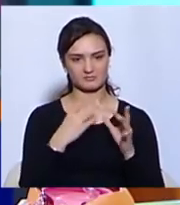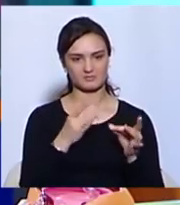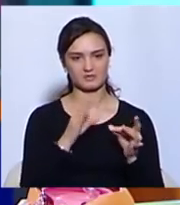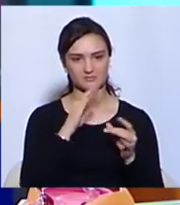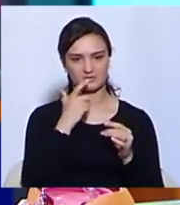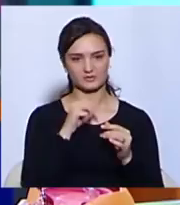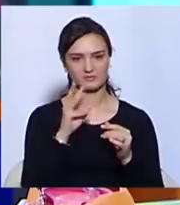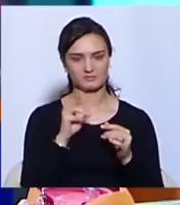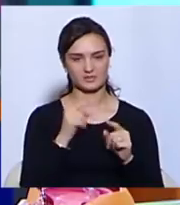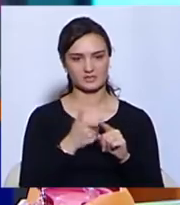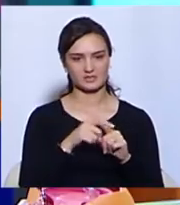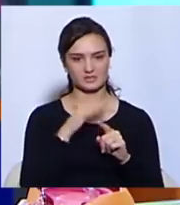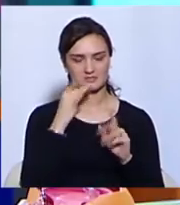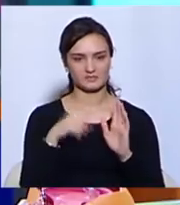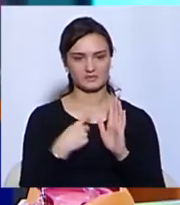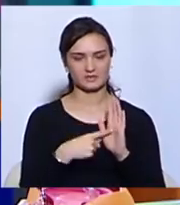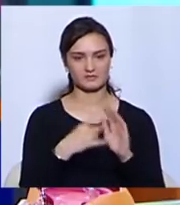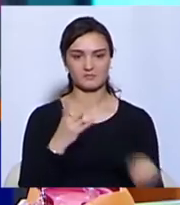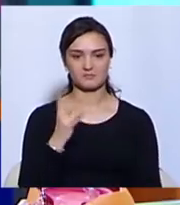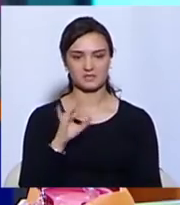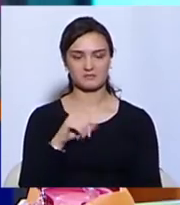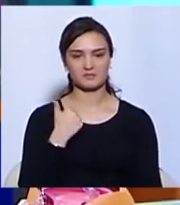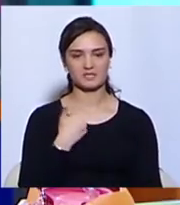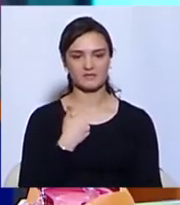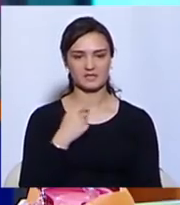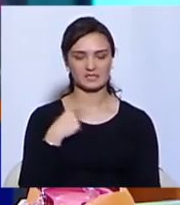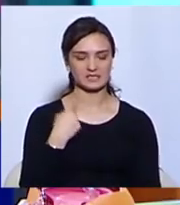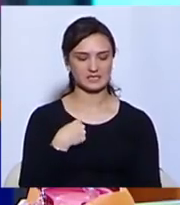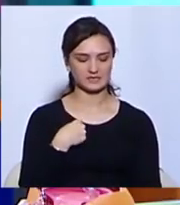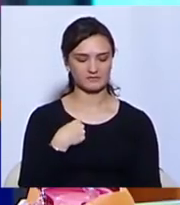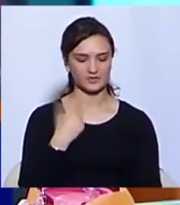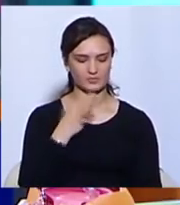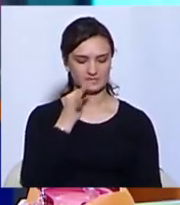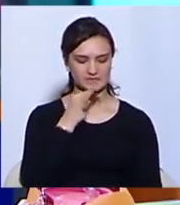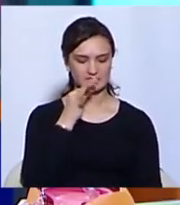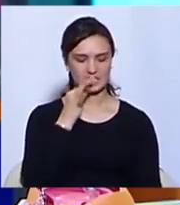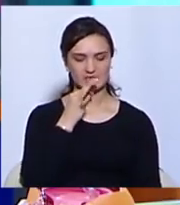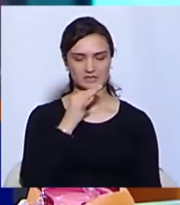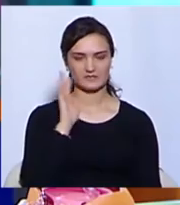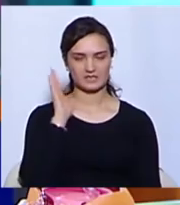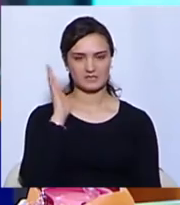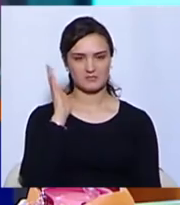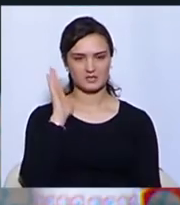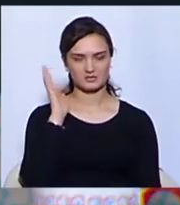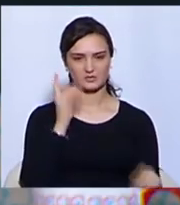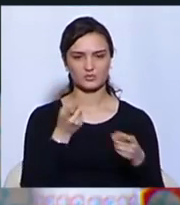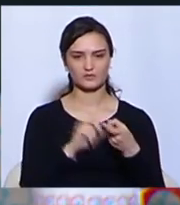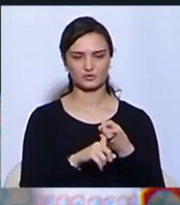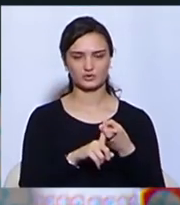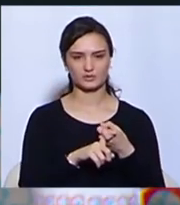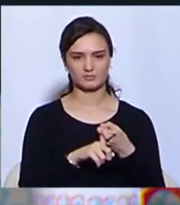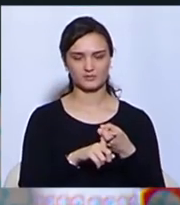გაბატონ მაკა, ძალიან ბევრი კითხვაა, მაგრამ მთავარი კითხვა, რომელიც ნაადრევ კლიმაქს